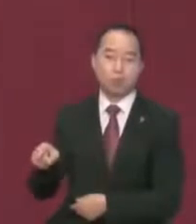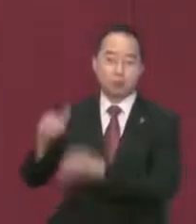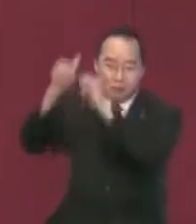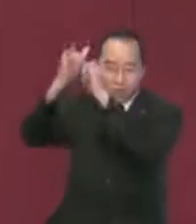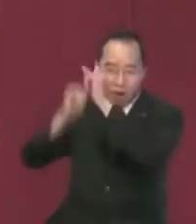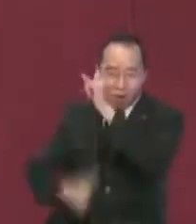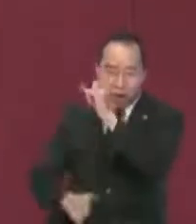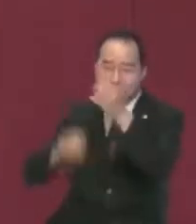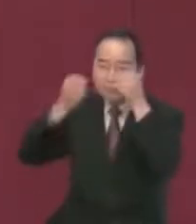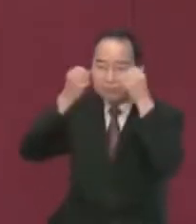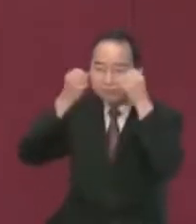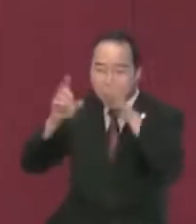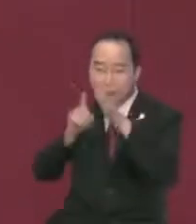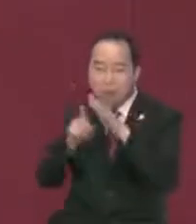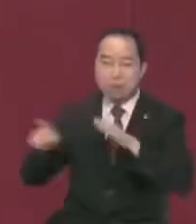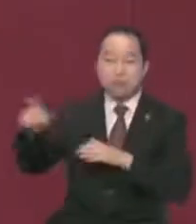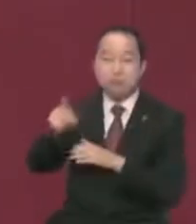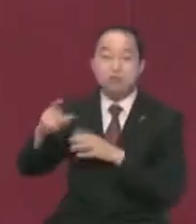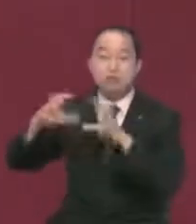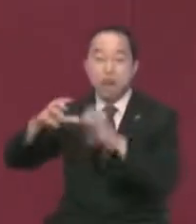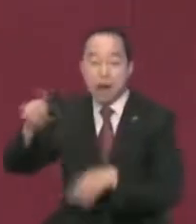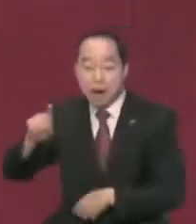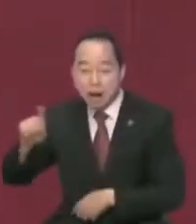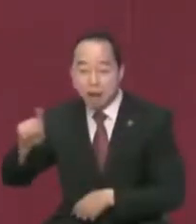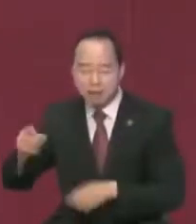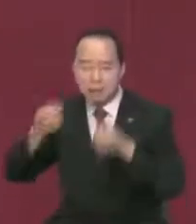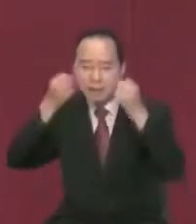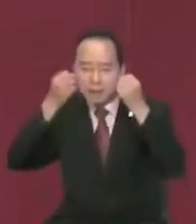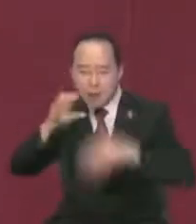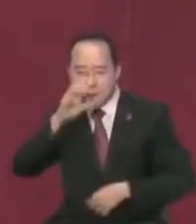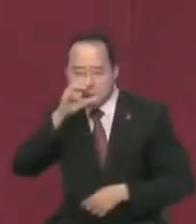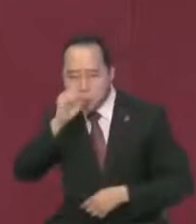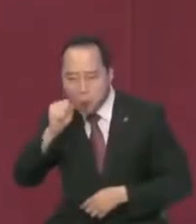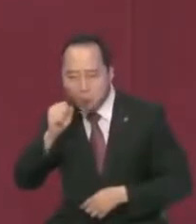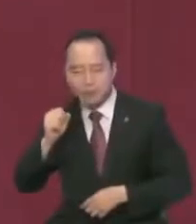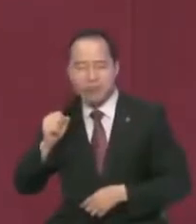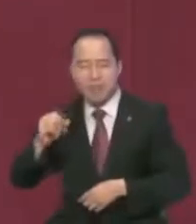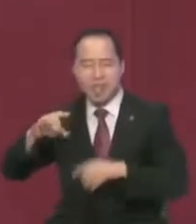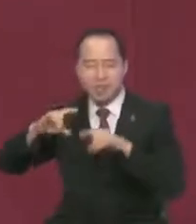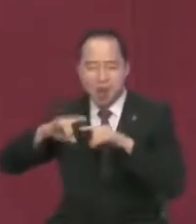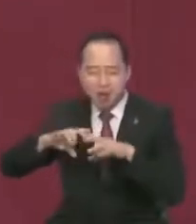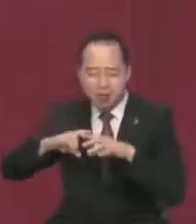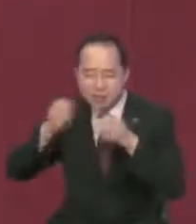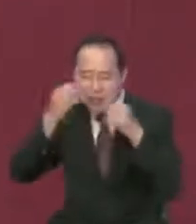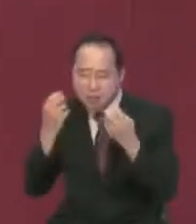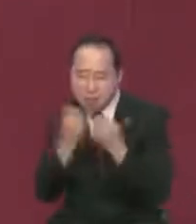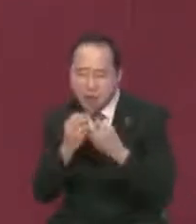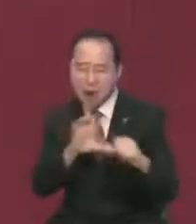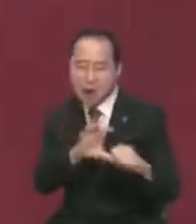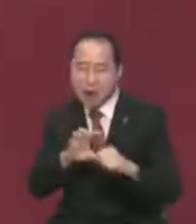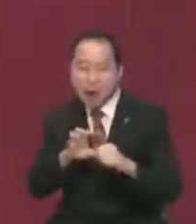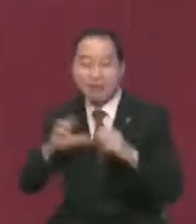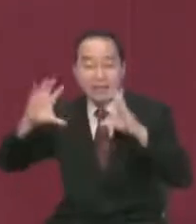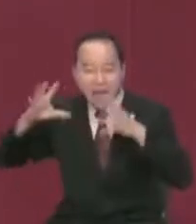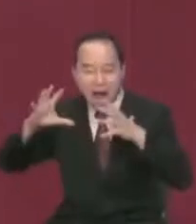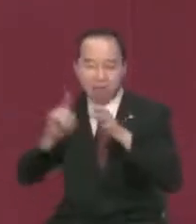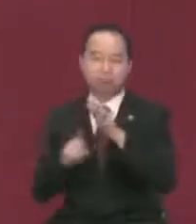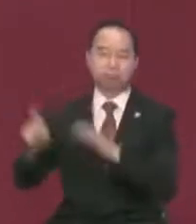역사상 새로운 선도 국가는 새롭고 효율적인 에너지를 선제적으로 상용화한